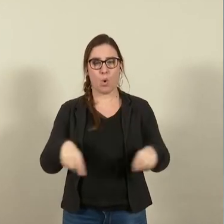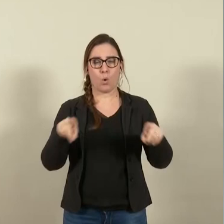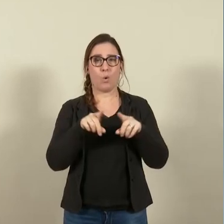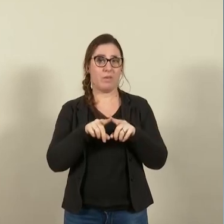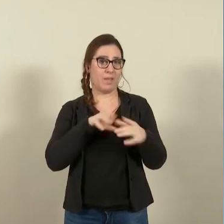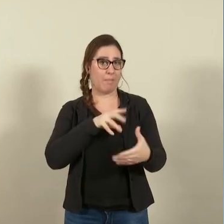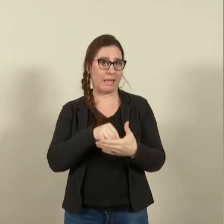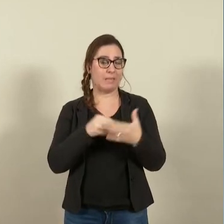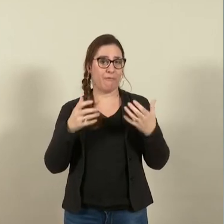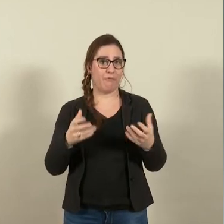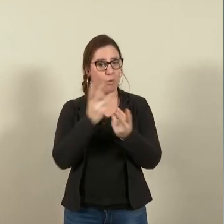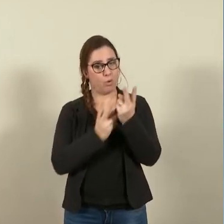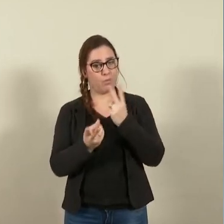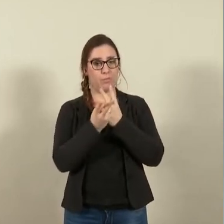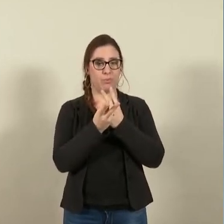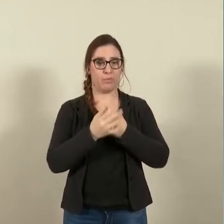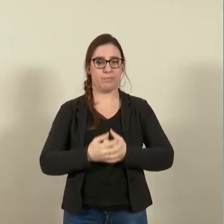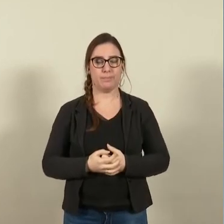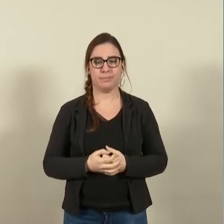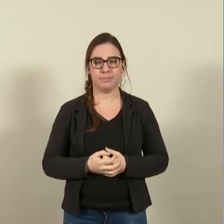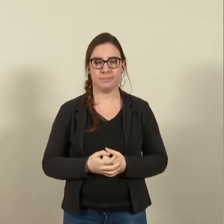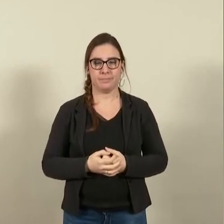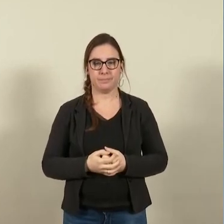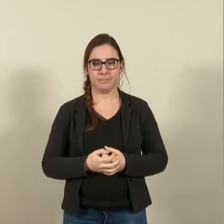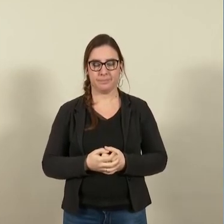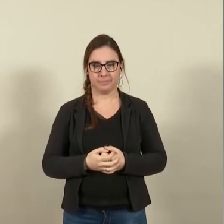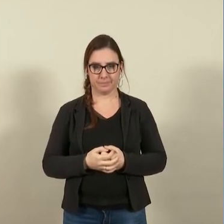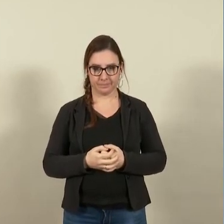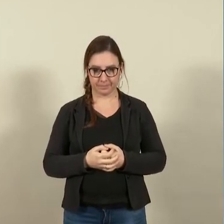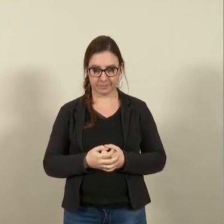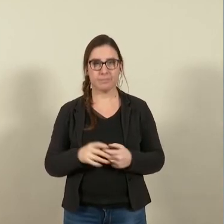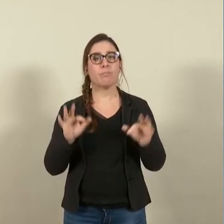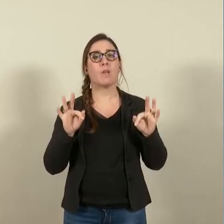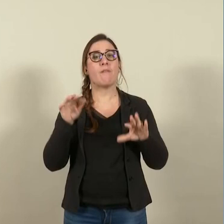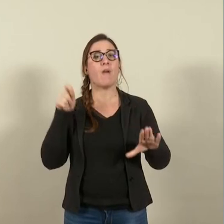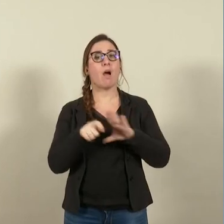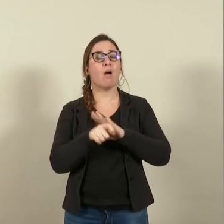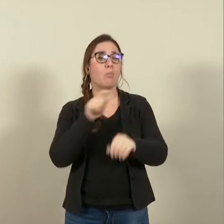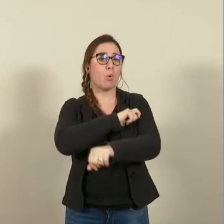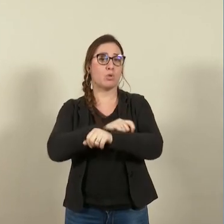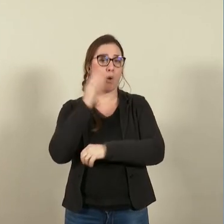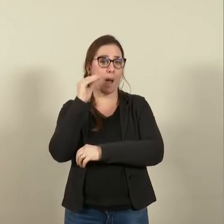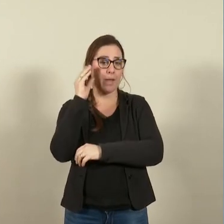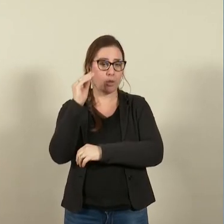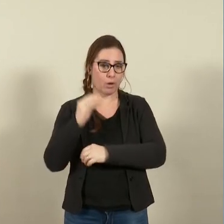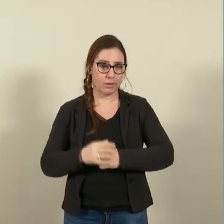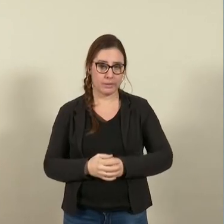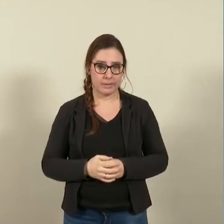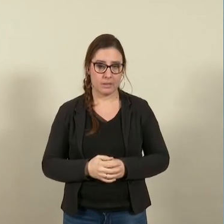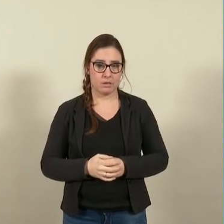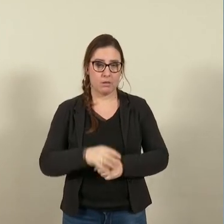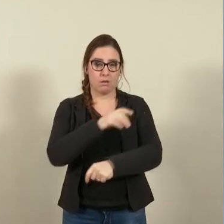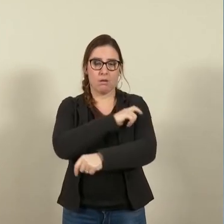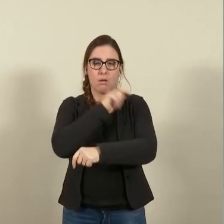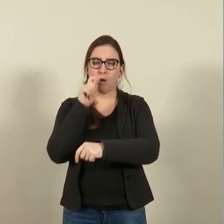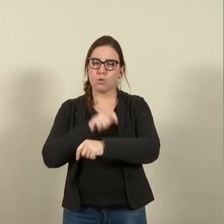comité à ce comité de décision des des subventions pour le sport amateur le sport c'est